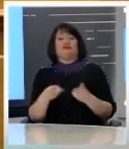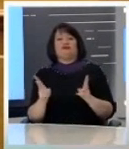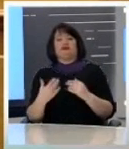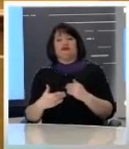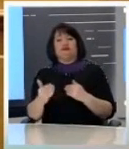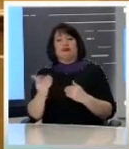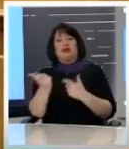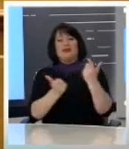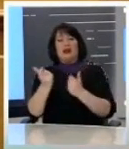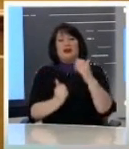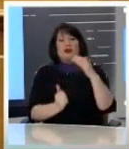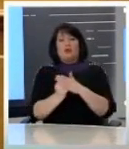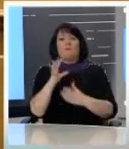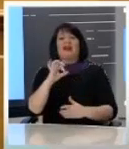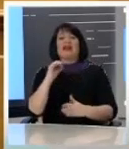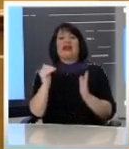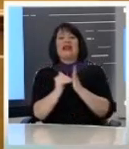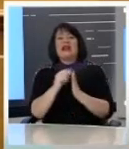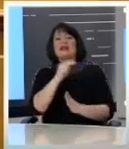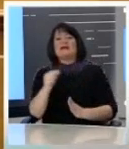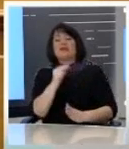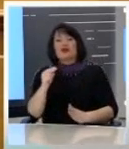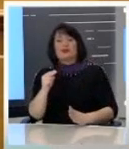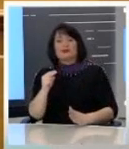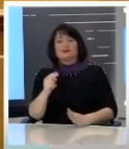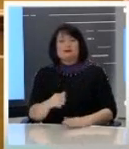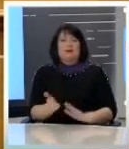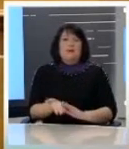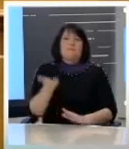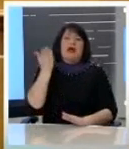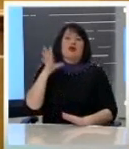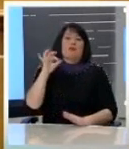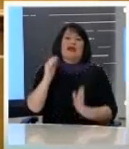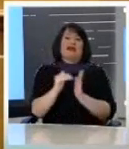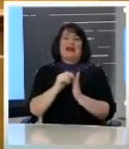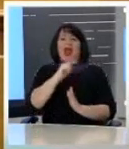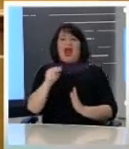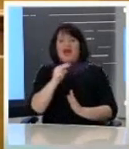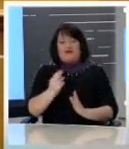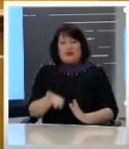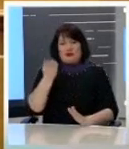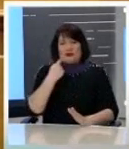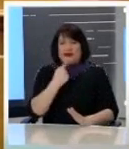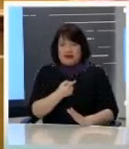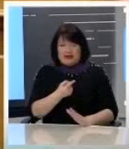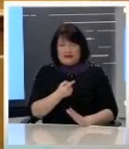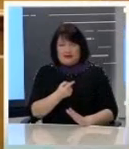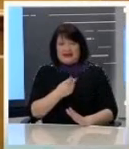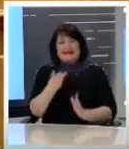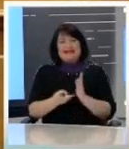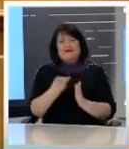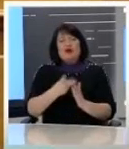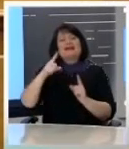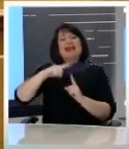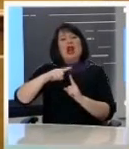να δανείζουν μέχρι 50.000 ευρώ. Επιτρέπεται να δανείζουν πάνω από 50.000 ευρώ, υπονοώντας, ως το εξήγησε τρεις φορές ο